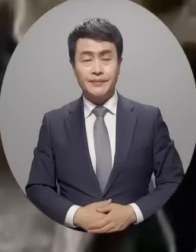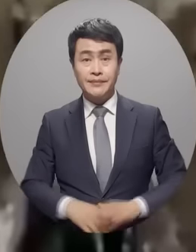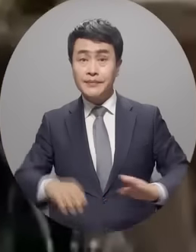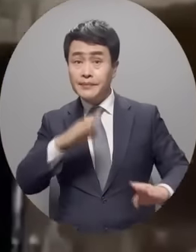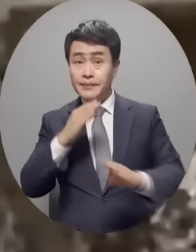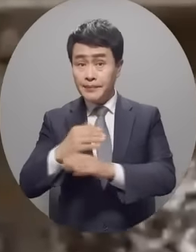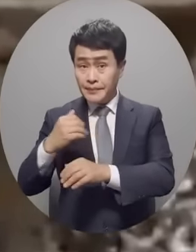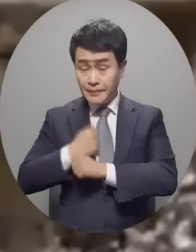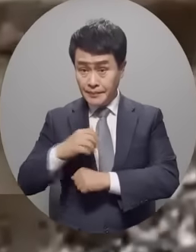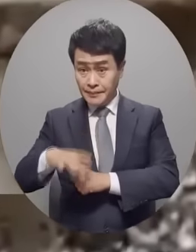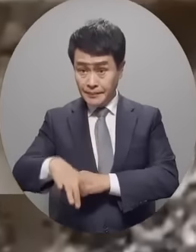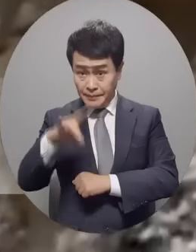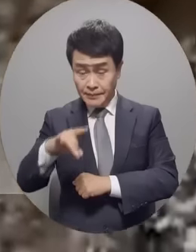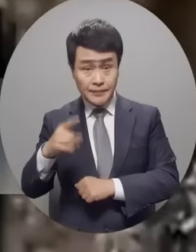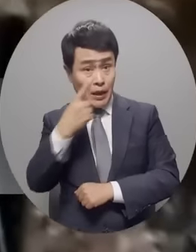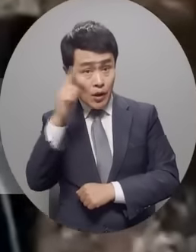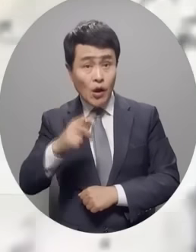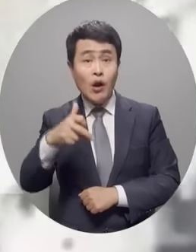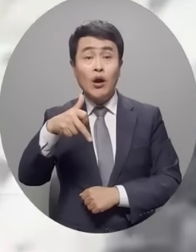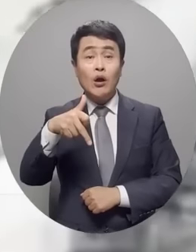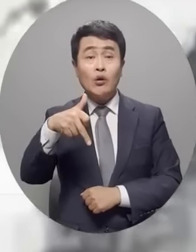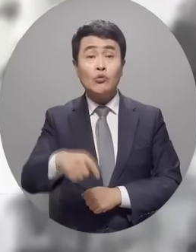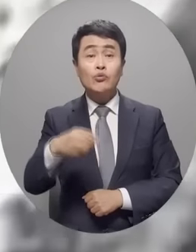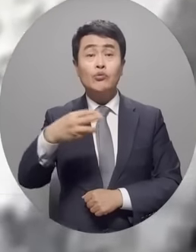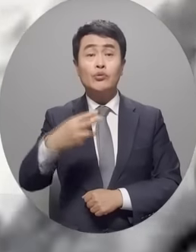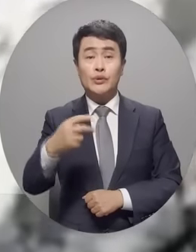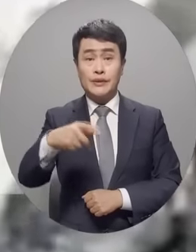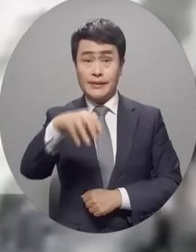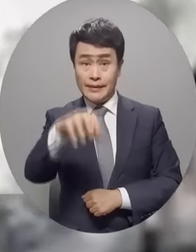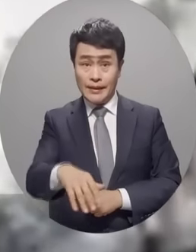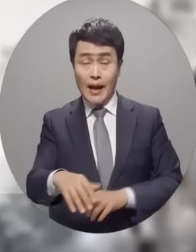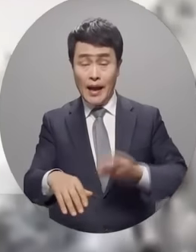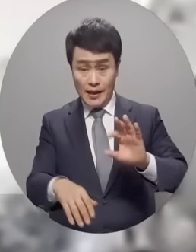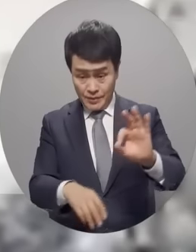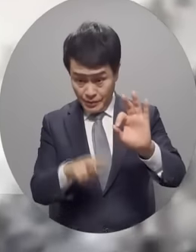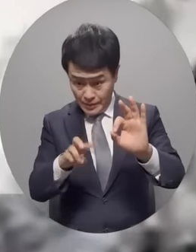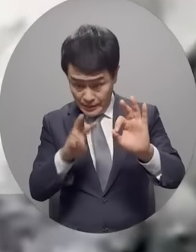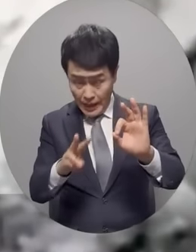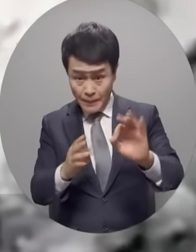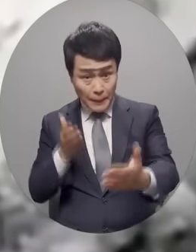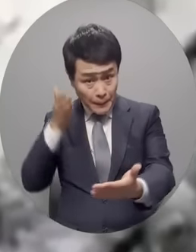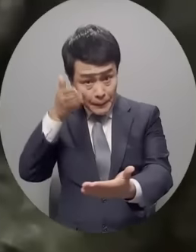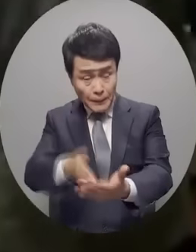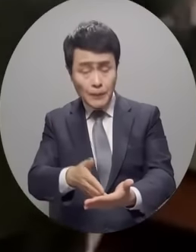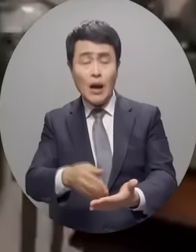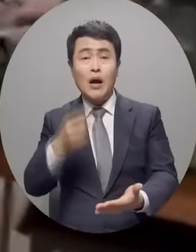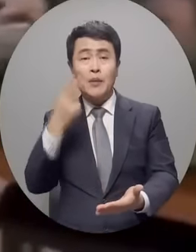북한군의 첫 병력이 러시아 크루스크 땅을 현지 시간 23일 처음 밟았다고 미국 뉴욕타임스가